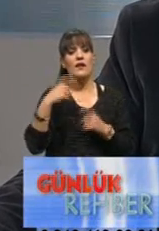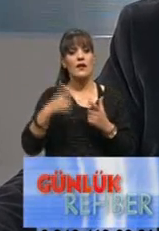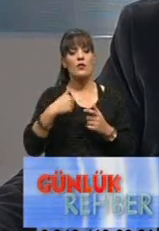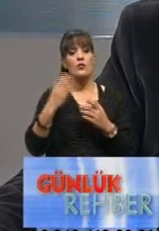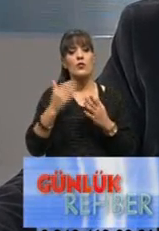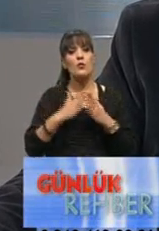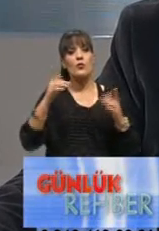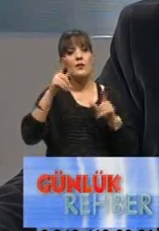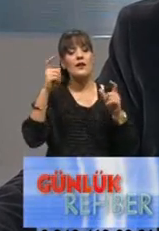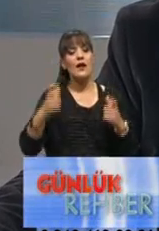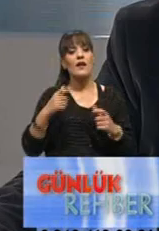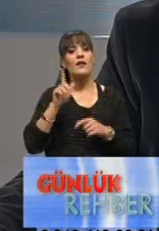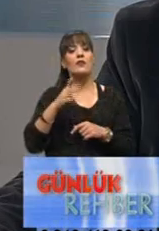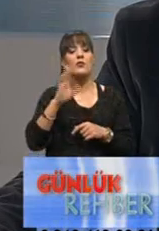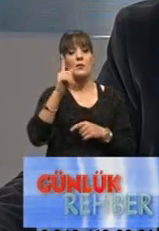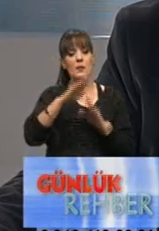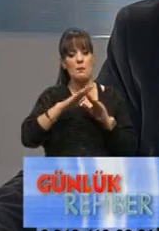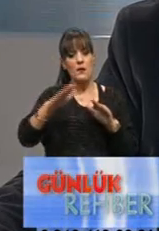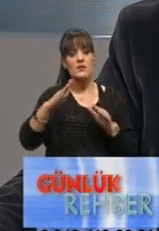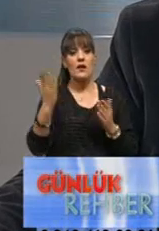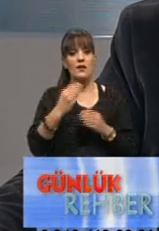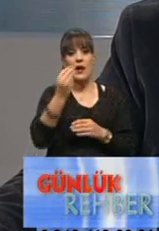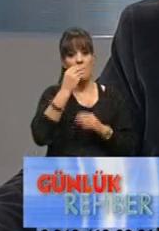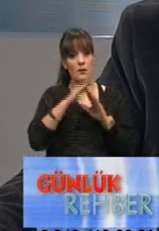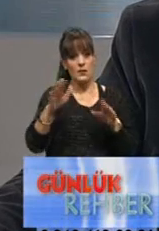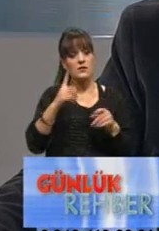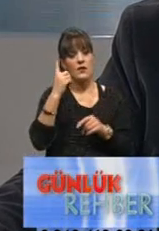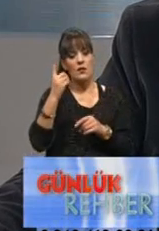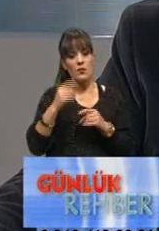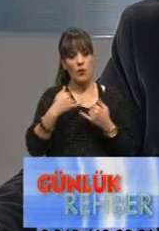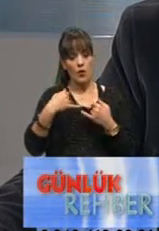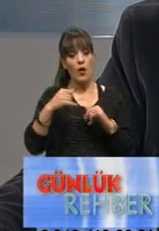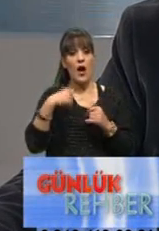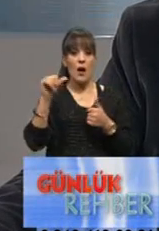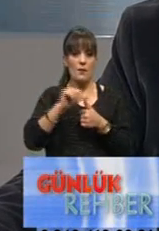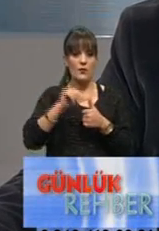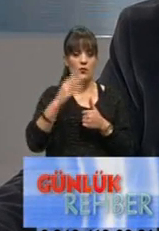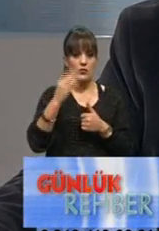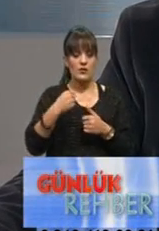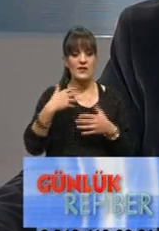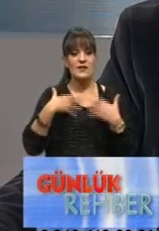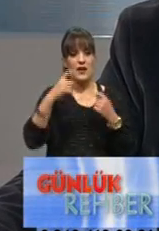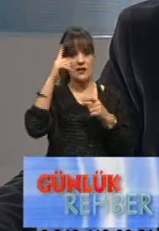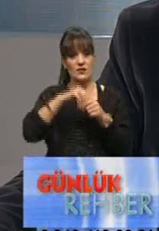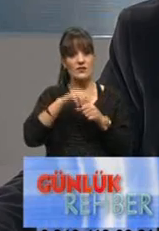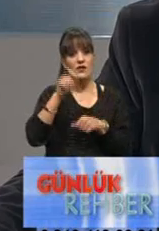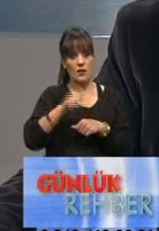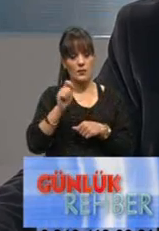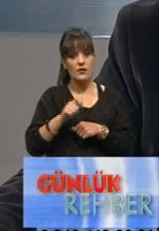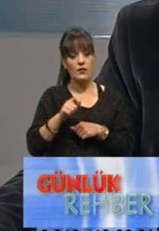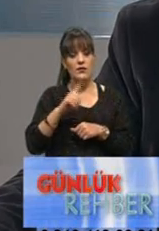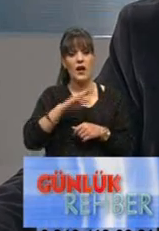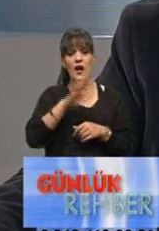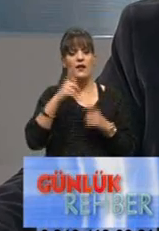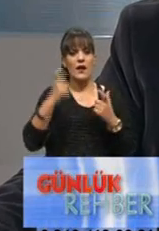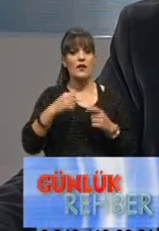çok büyük bir alana ihtiyacınız yok. Bir masa tenisi masası, hatta yemek masasında bile oynanabilen, amatörce ama yani sağlık amaçlı yapıldığında hı